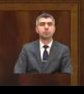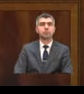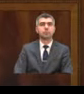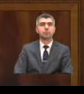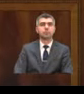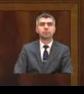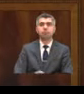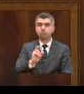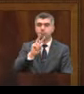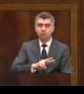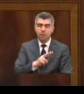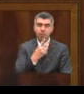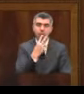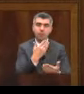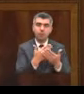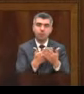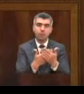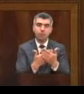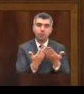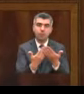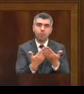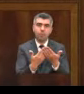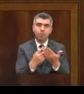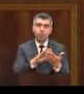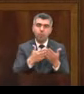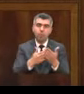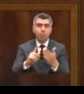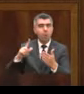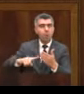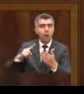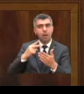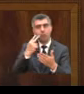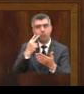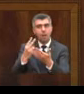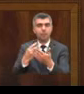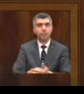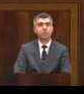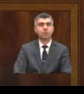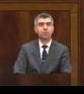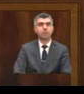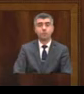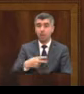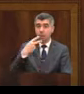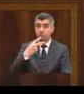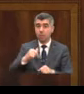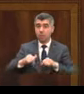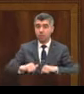والدليل على ذلك هو الواقع المعاش يوميا. تكلمت السيدة الوزيرة